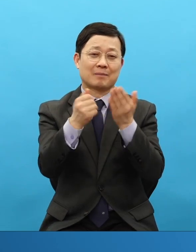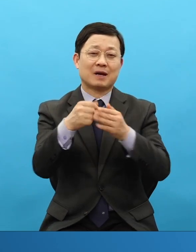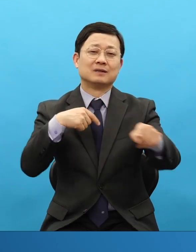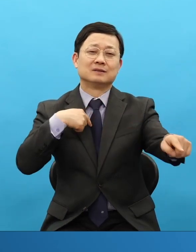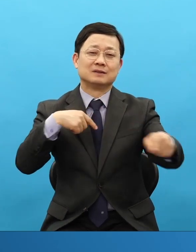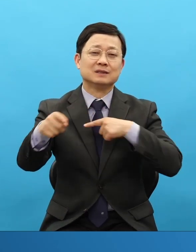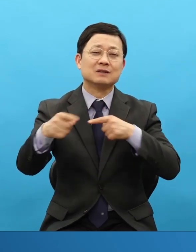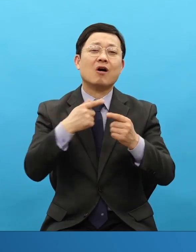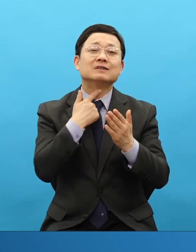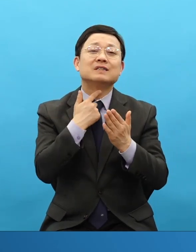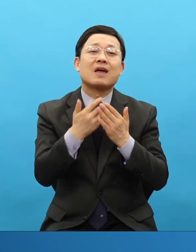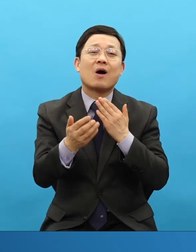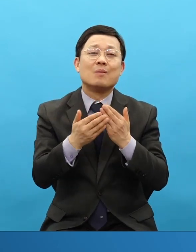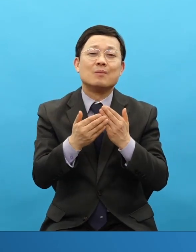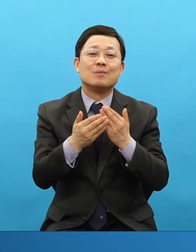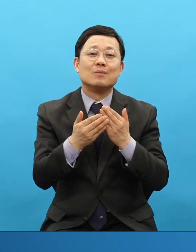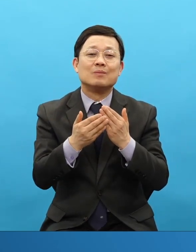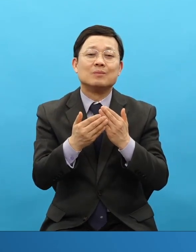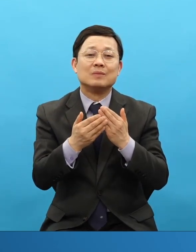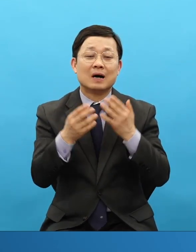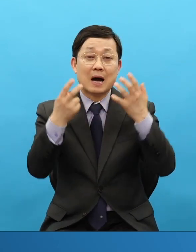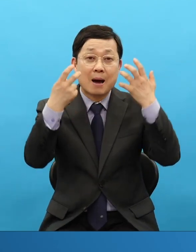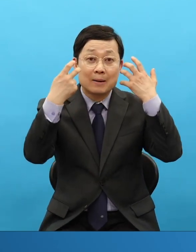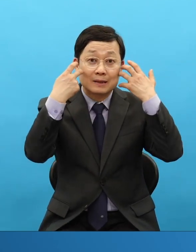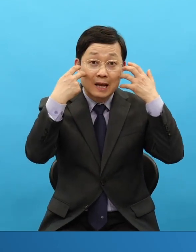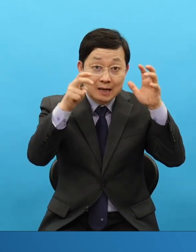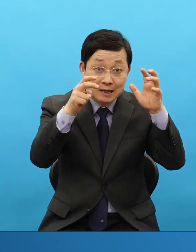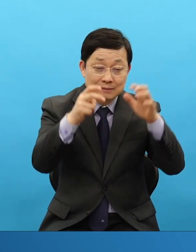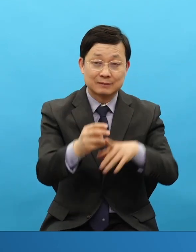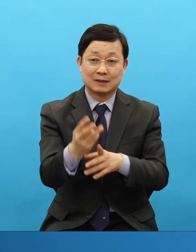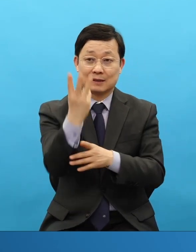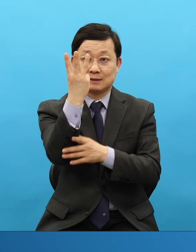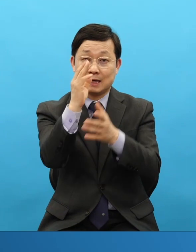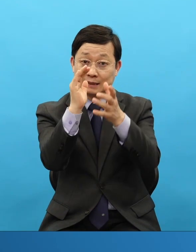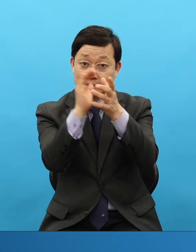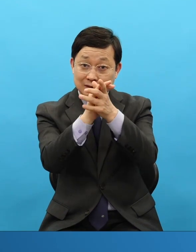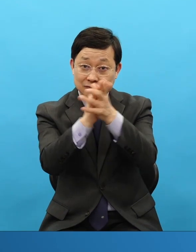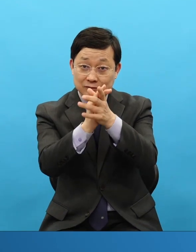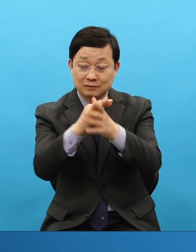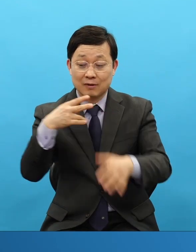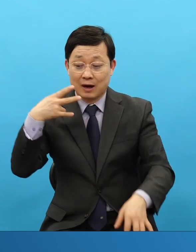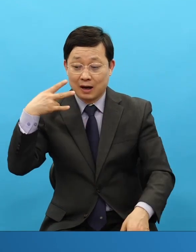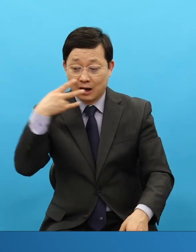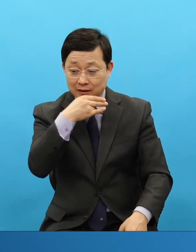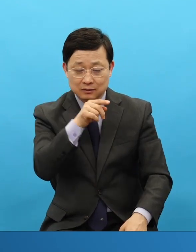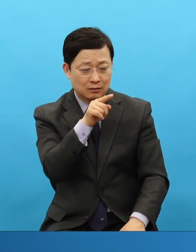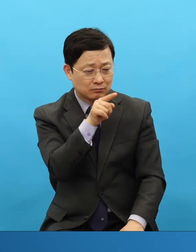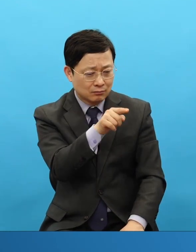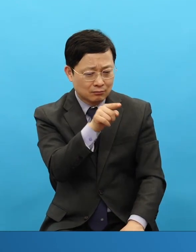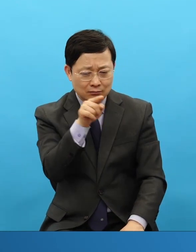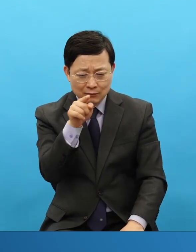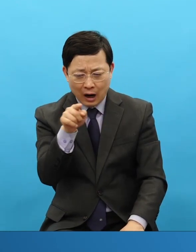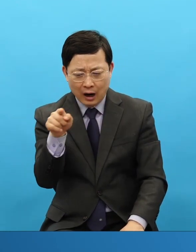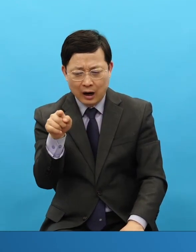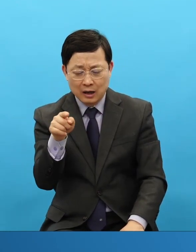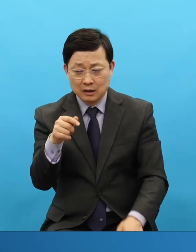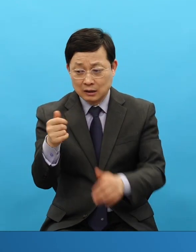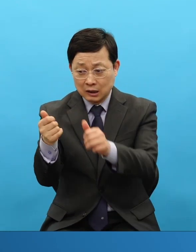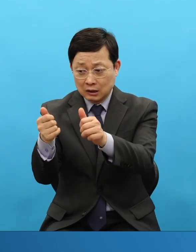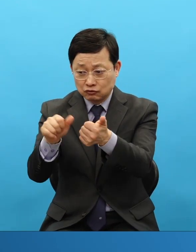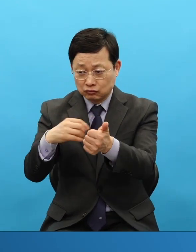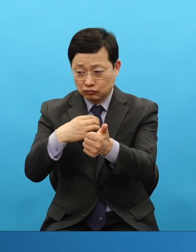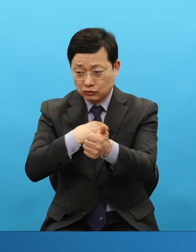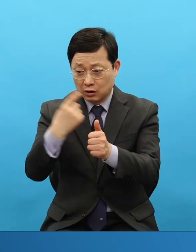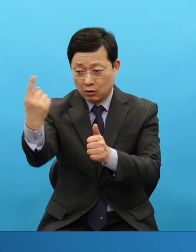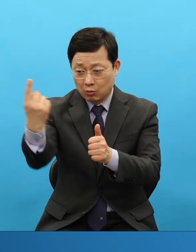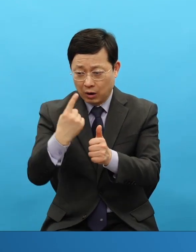thing. 이 세 명 다 특징이 있어요. And there's a characteristic to all three. 죽음이 왔는데 상관없이 언약 잡아가요. Even in the face